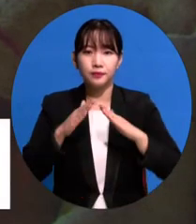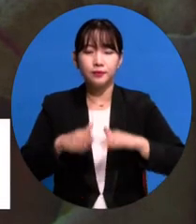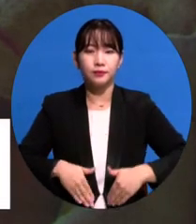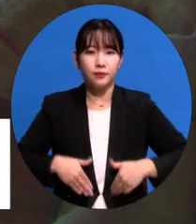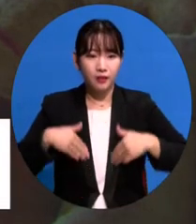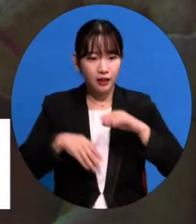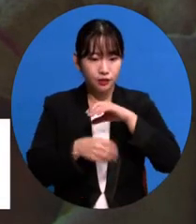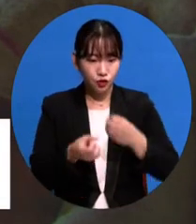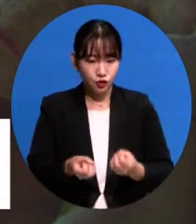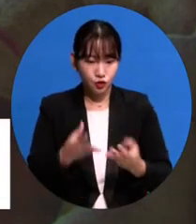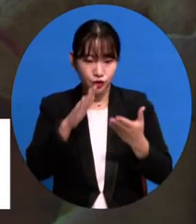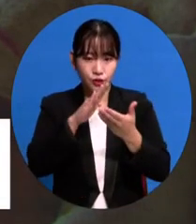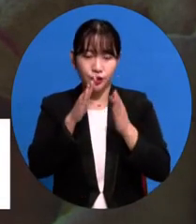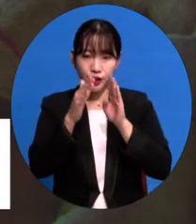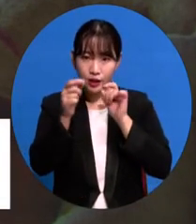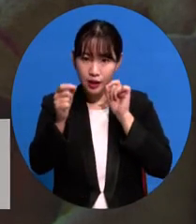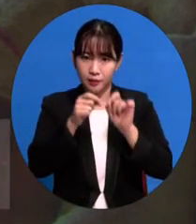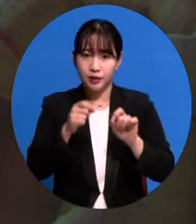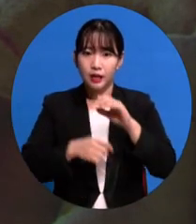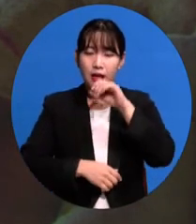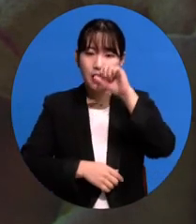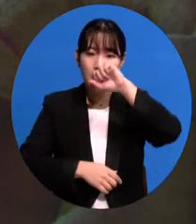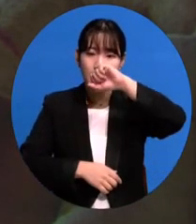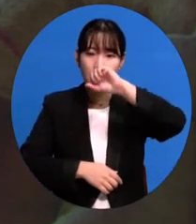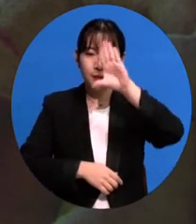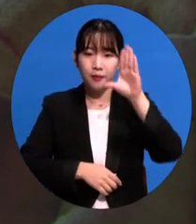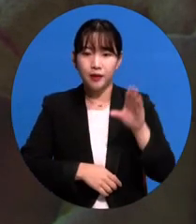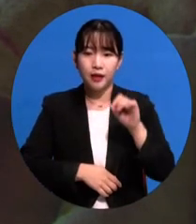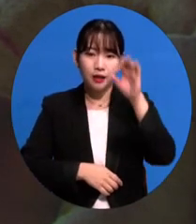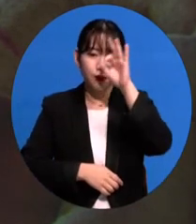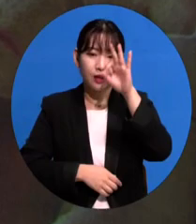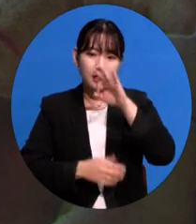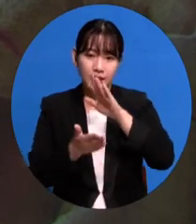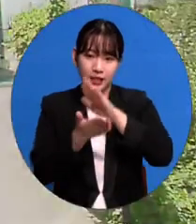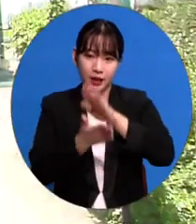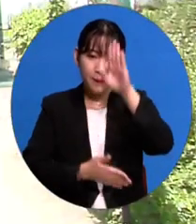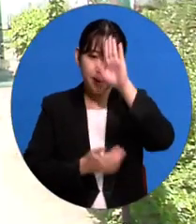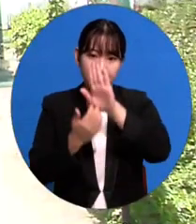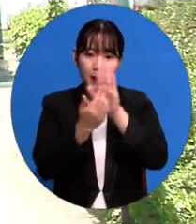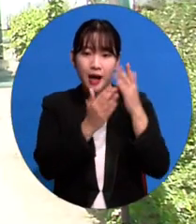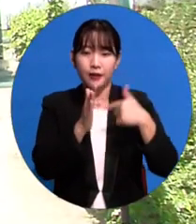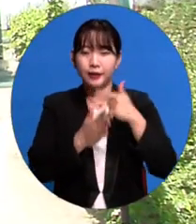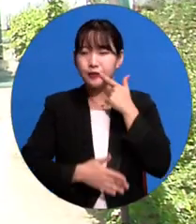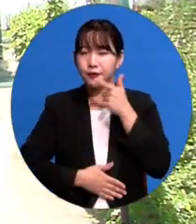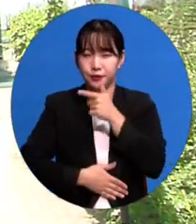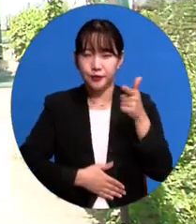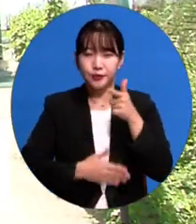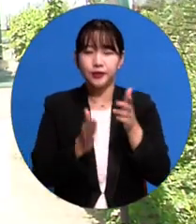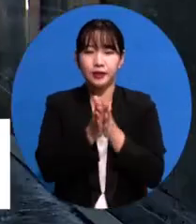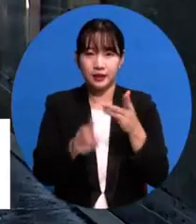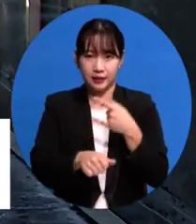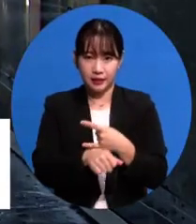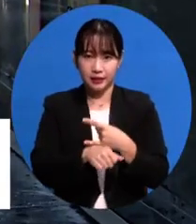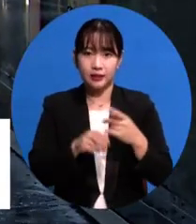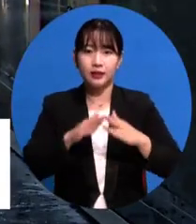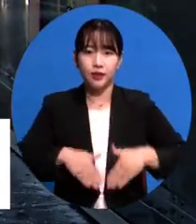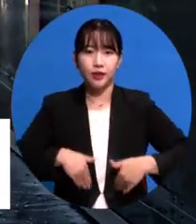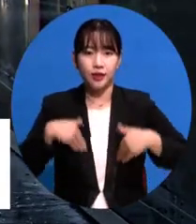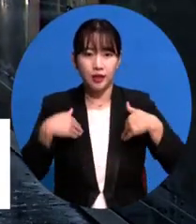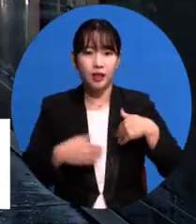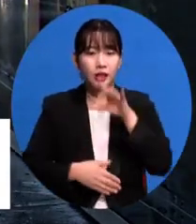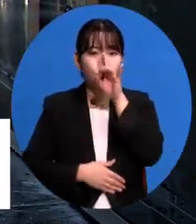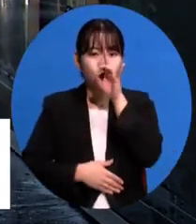전라남도가 추석 연휴를 앞두고 아프리카 돼지 열병 유입을 막기 위한 차단 방역에 나섭니다. 전라남도는